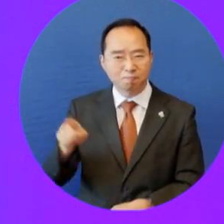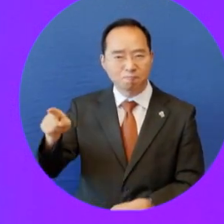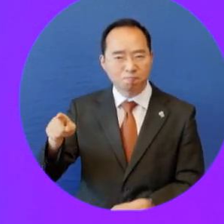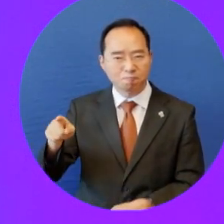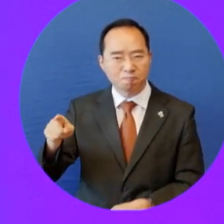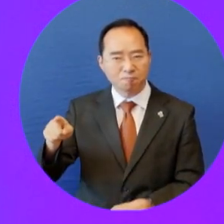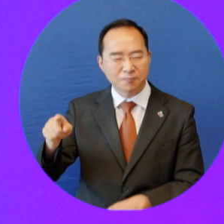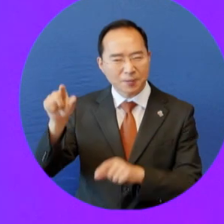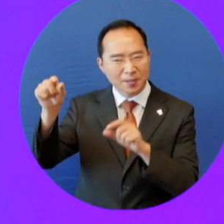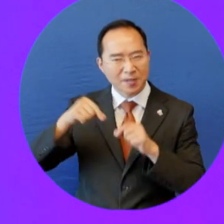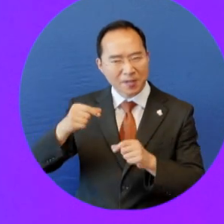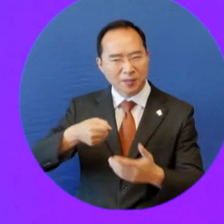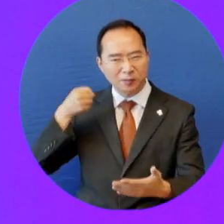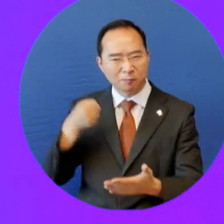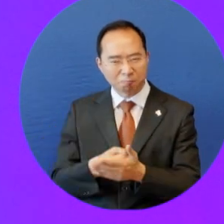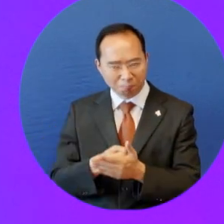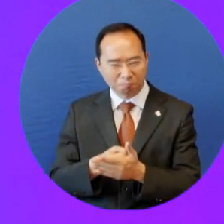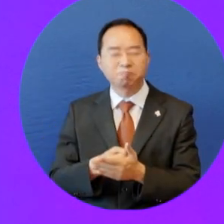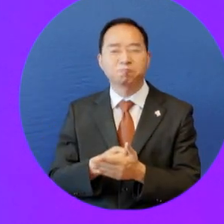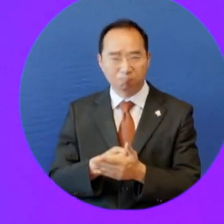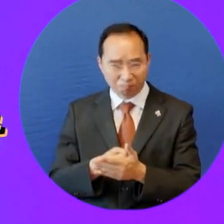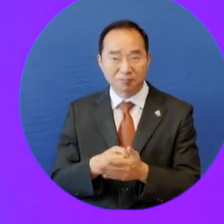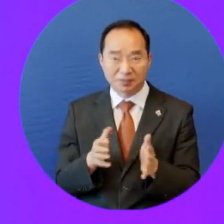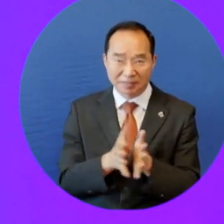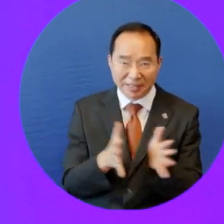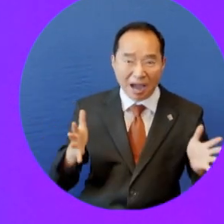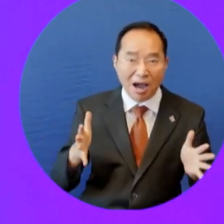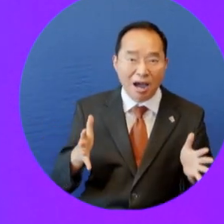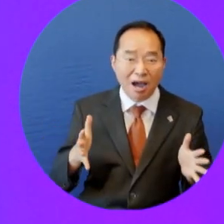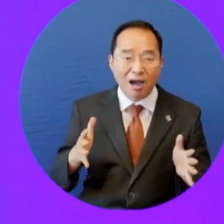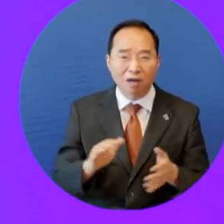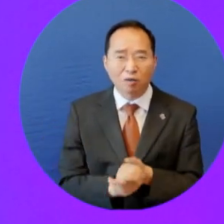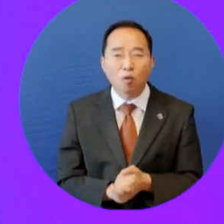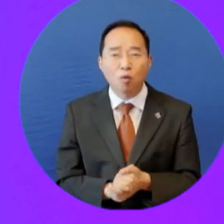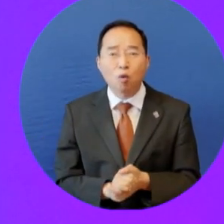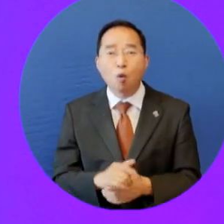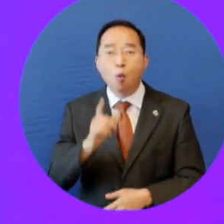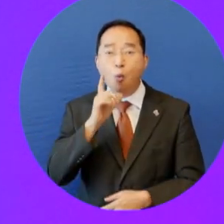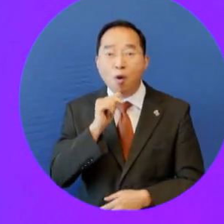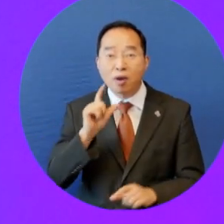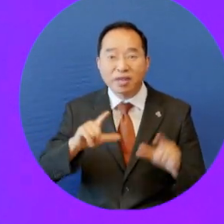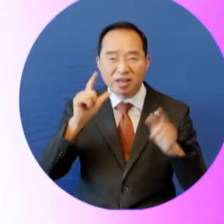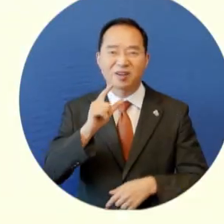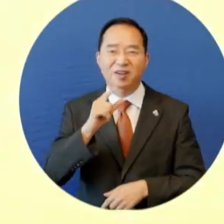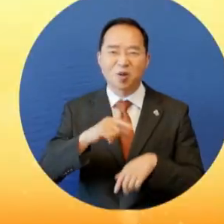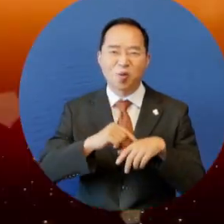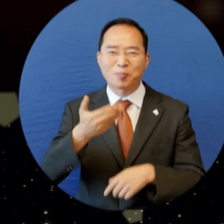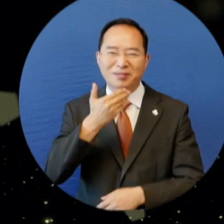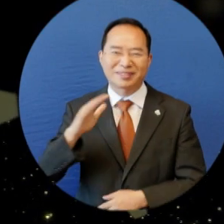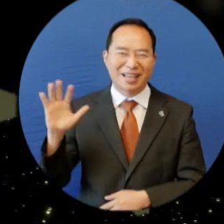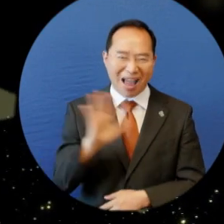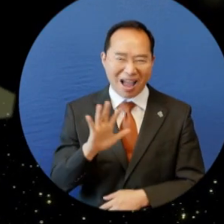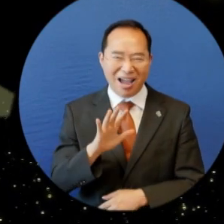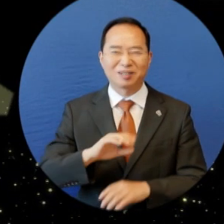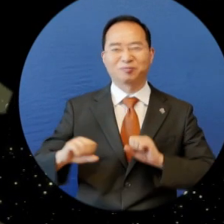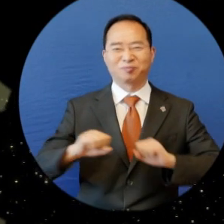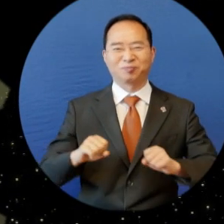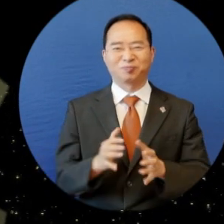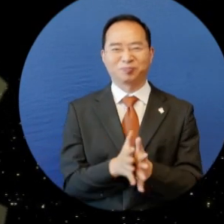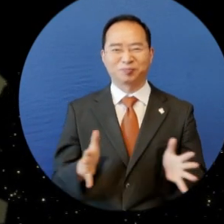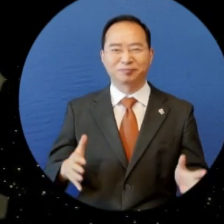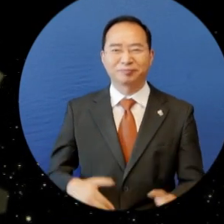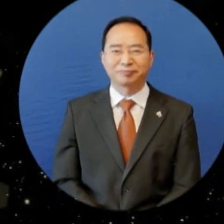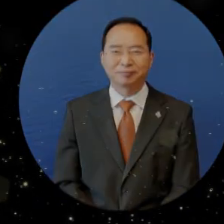그래, 저걸 내가 한번 해보자. 그래서 시작한 것이 고기 없는 월요일이었습니다. Don't look at me,